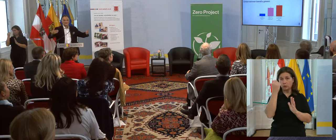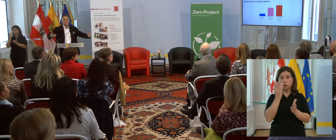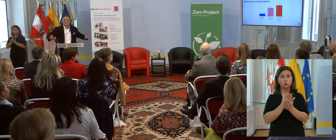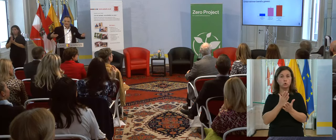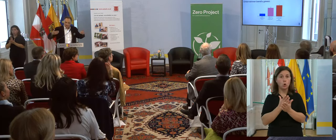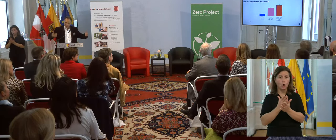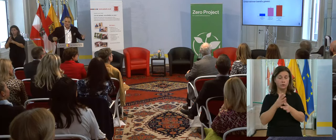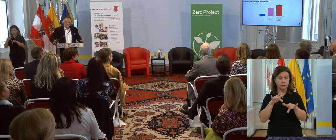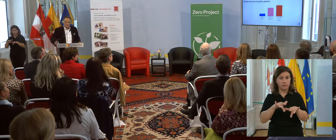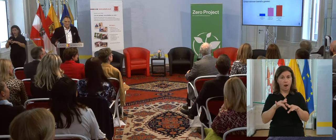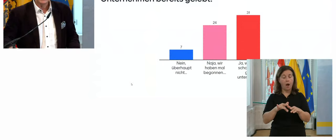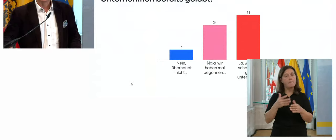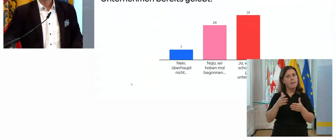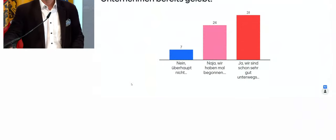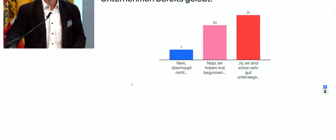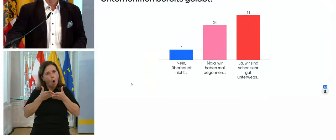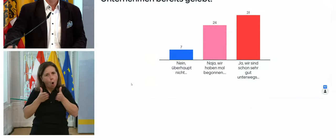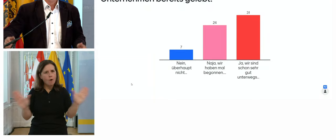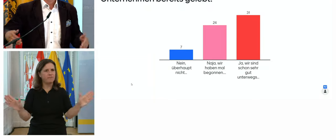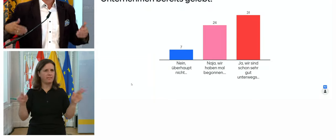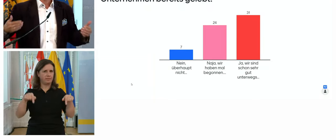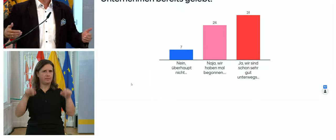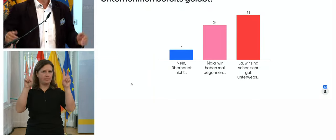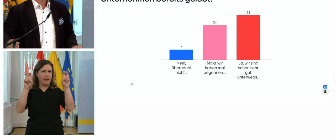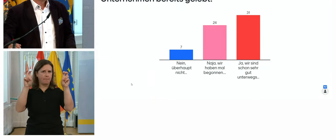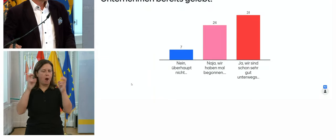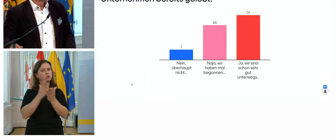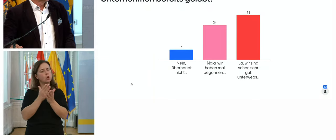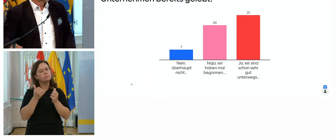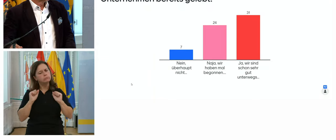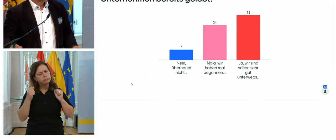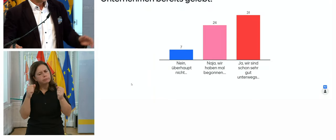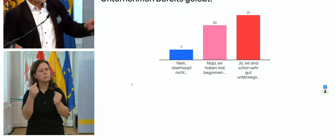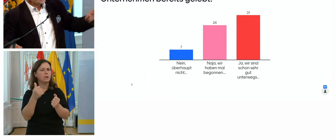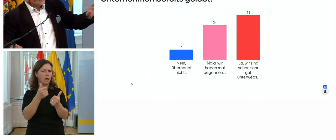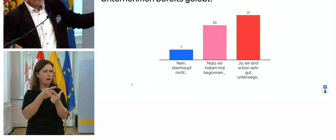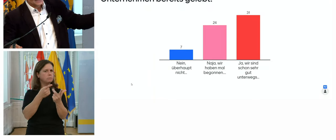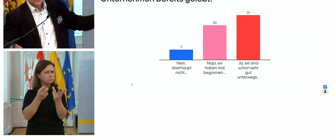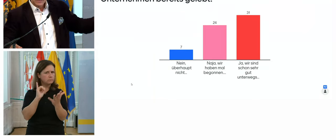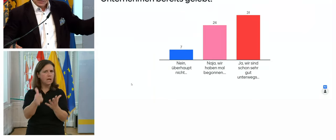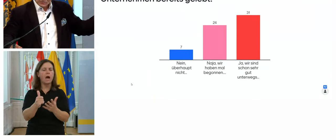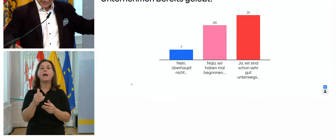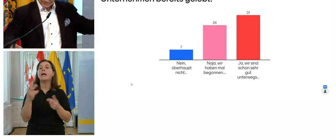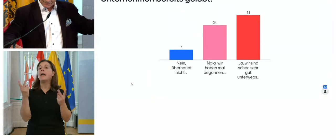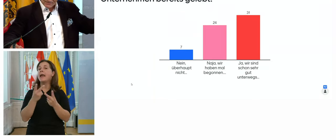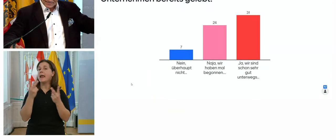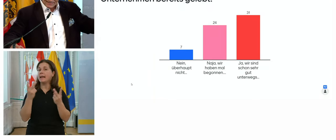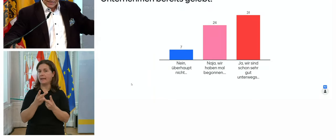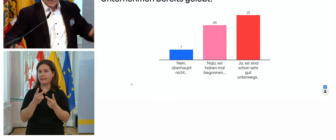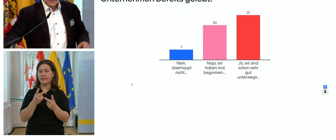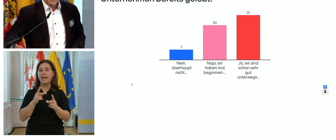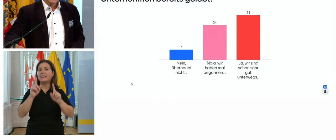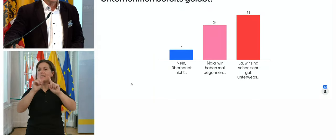sehr aufgeschlossen sind dem Thema, die schon einiges machen. Ähnlich war es auch